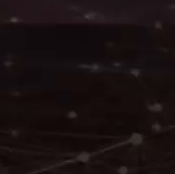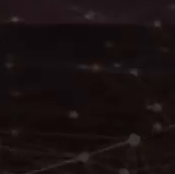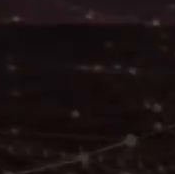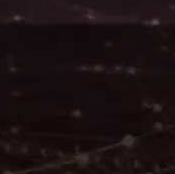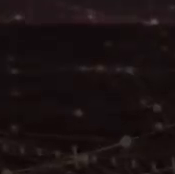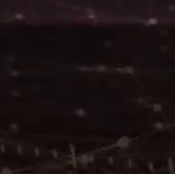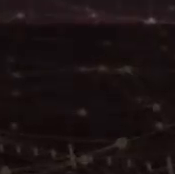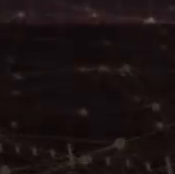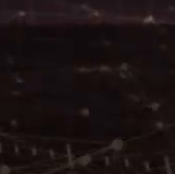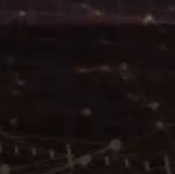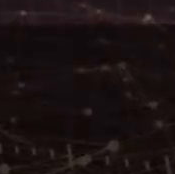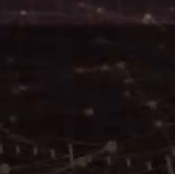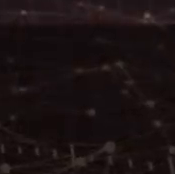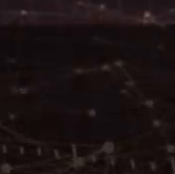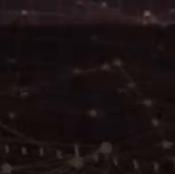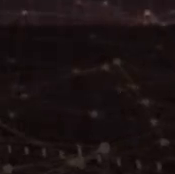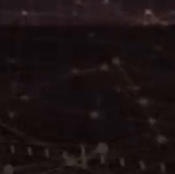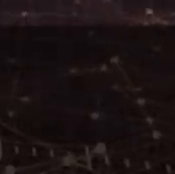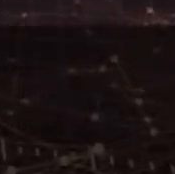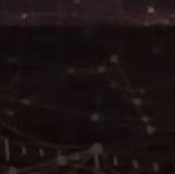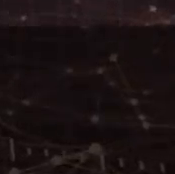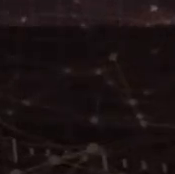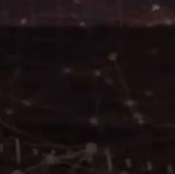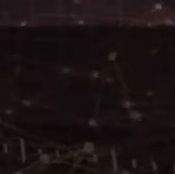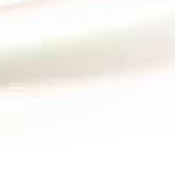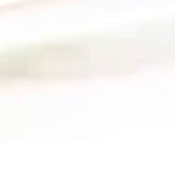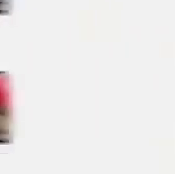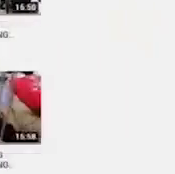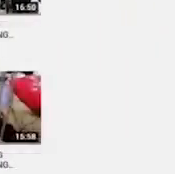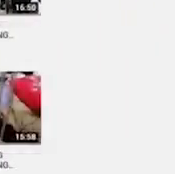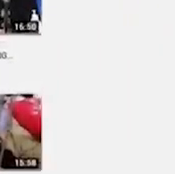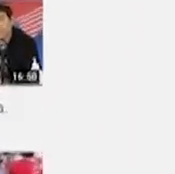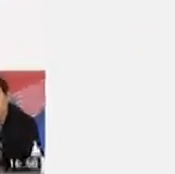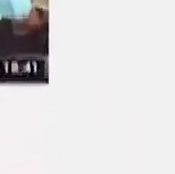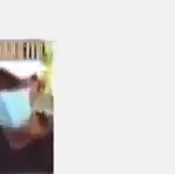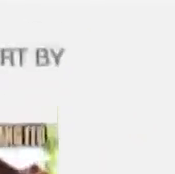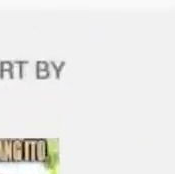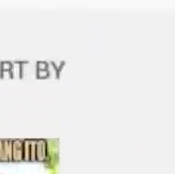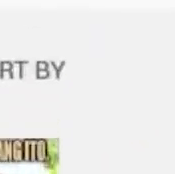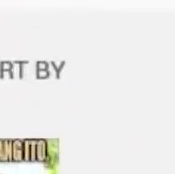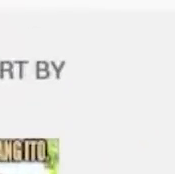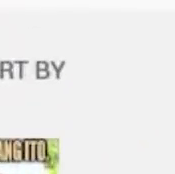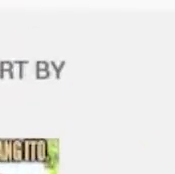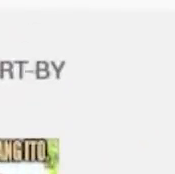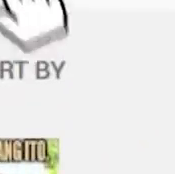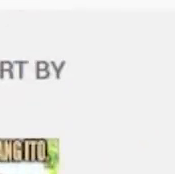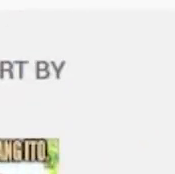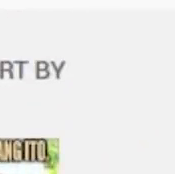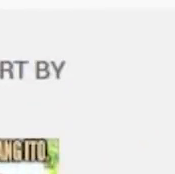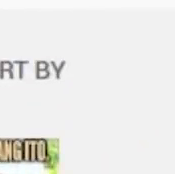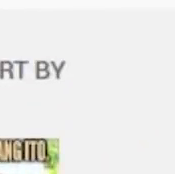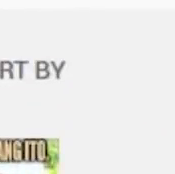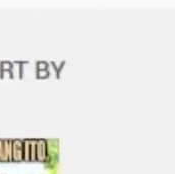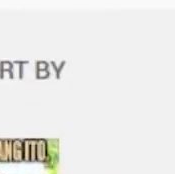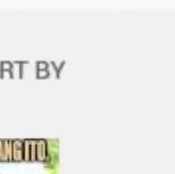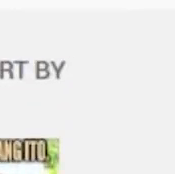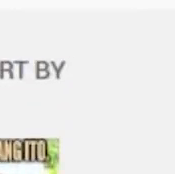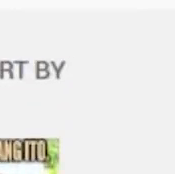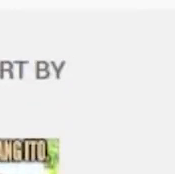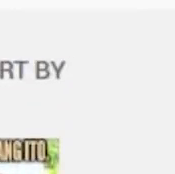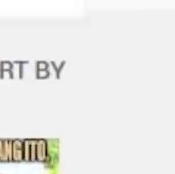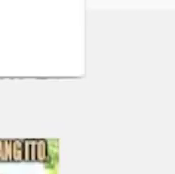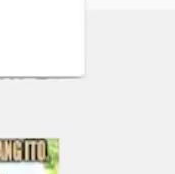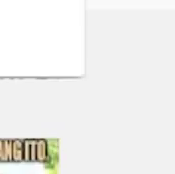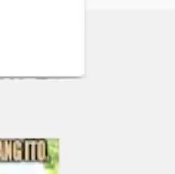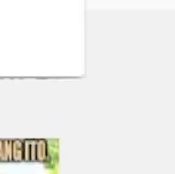pong 16.4 million subscribers. And make sure na kapag kayo po ay nag-subscribe, pindutin niyo po yung bell button and